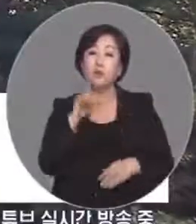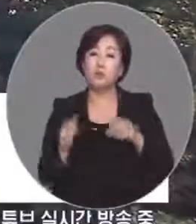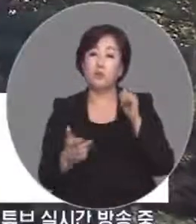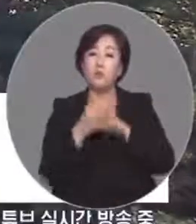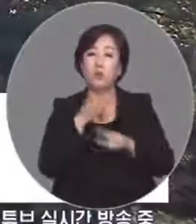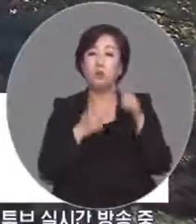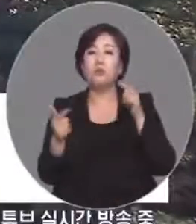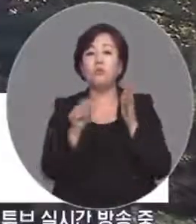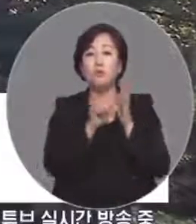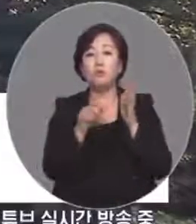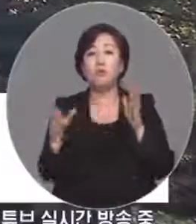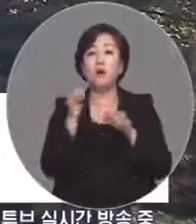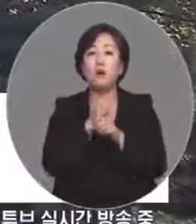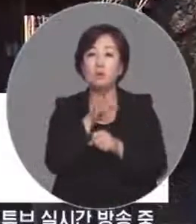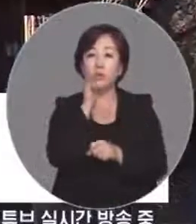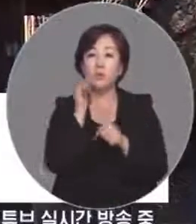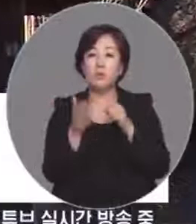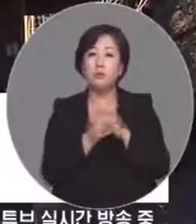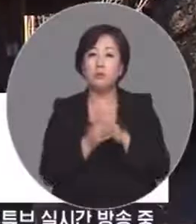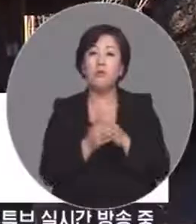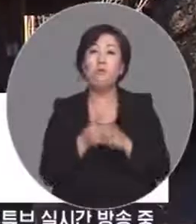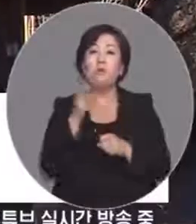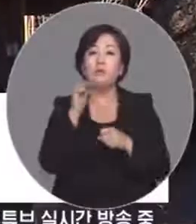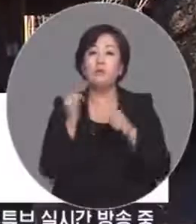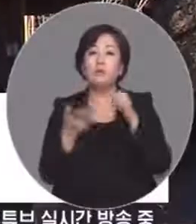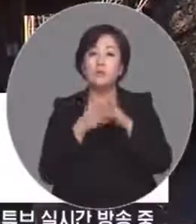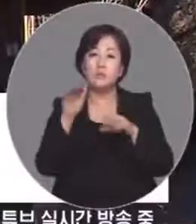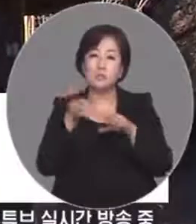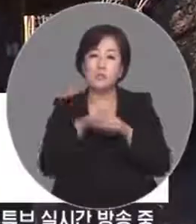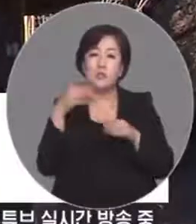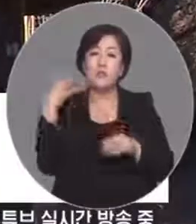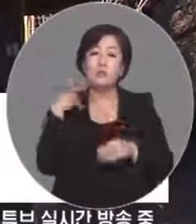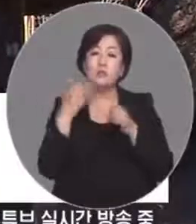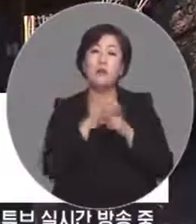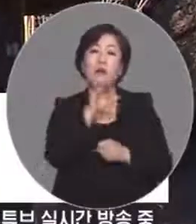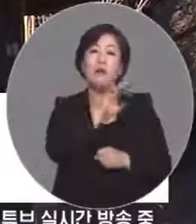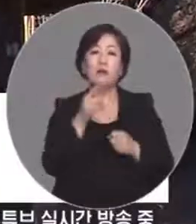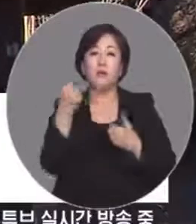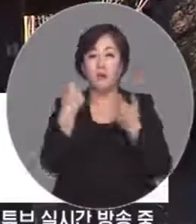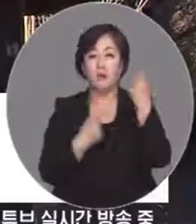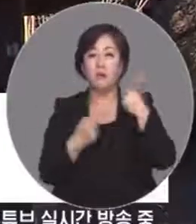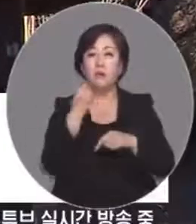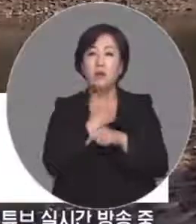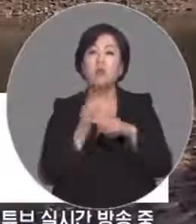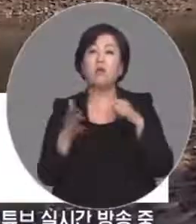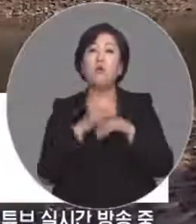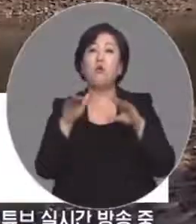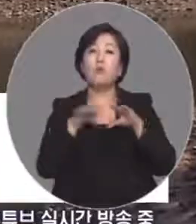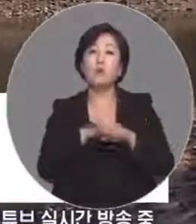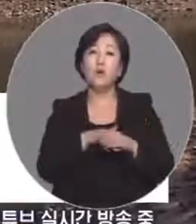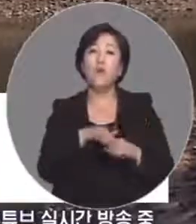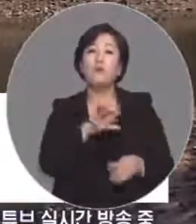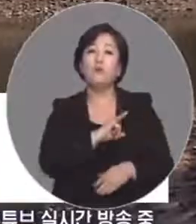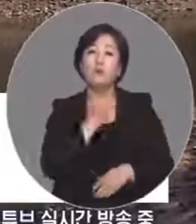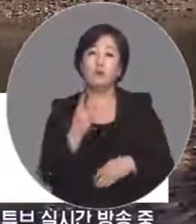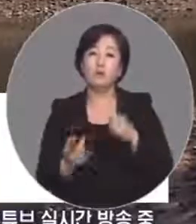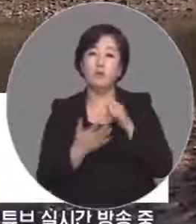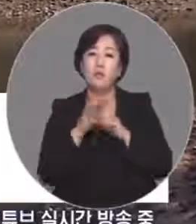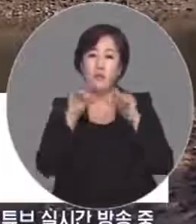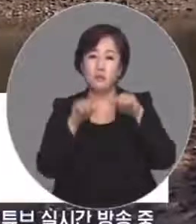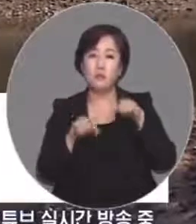이유를 밝혔습니다. 문화재청은 예고 기간 한 달간 각계 의견을 수렴한 후 문화재위원회 심의를 거쳐